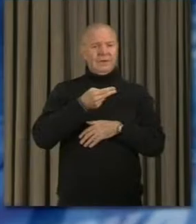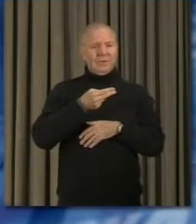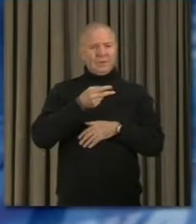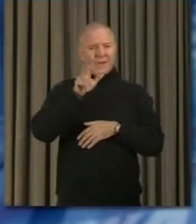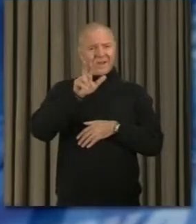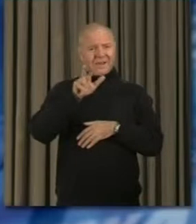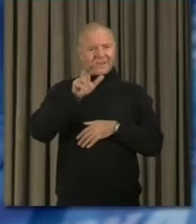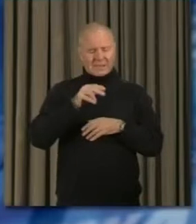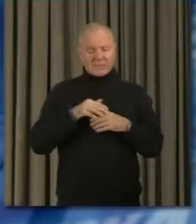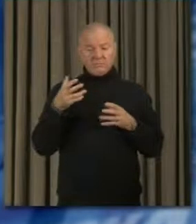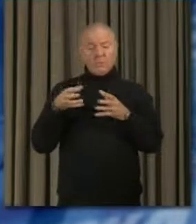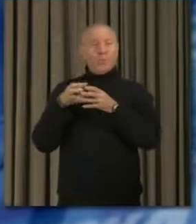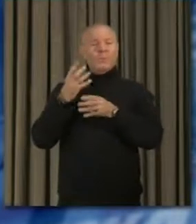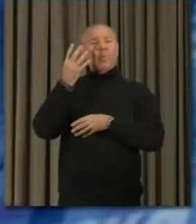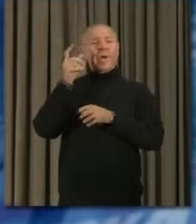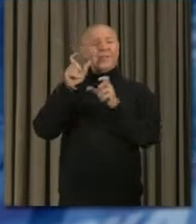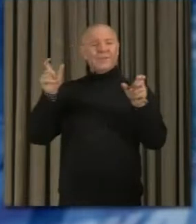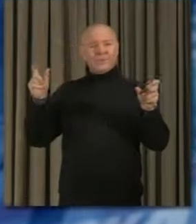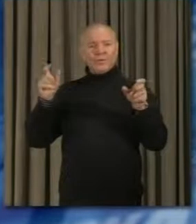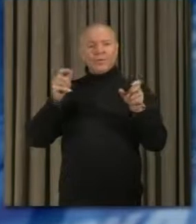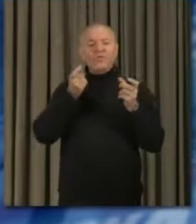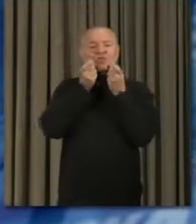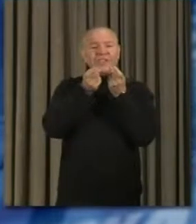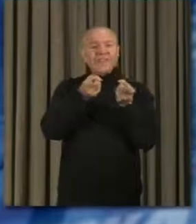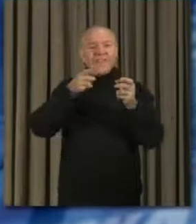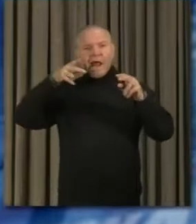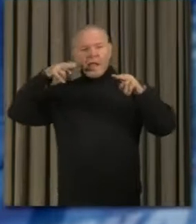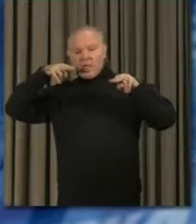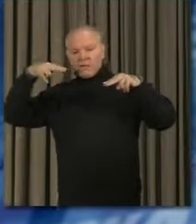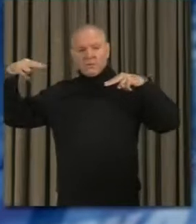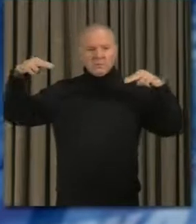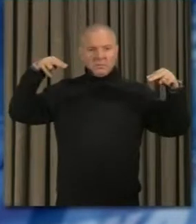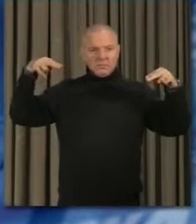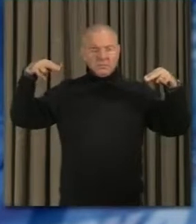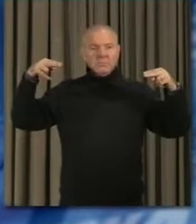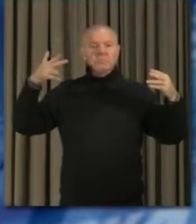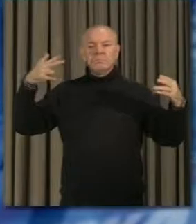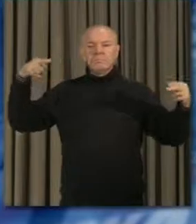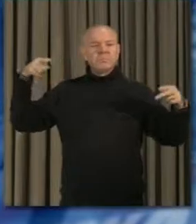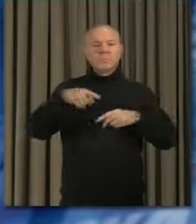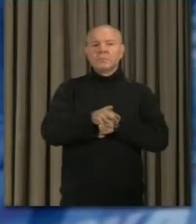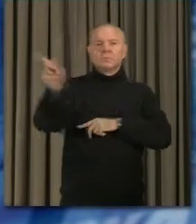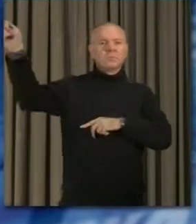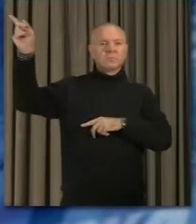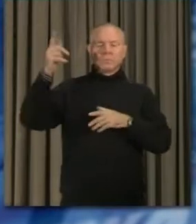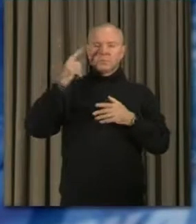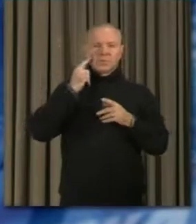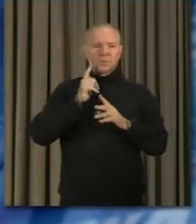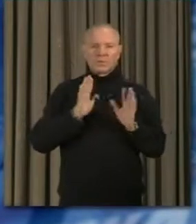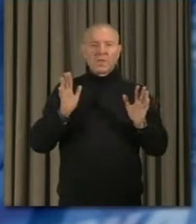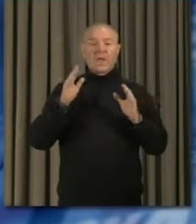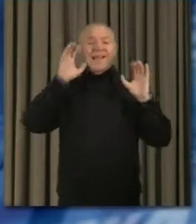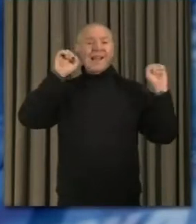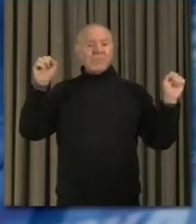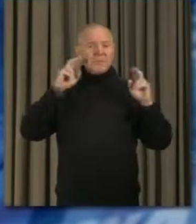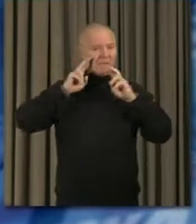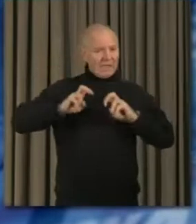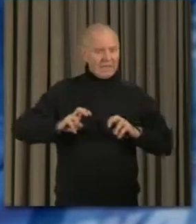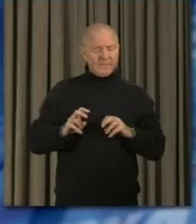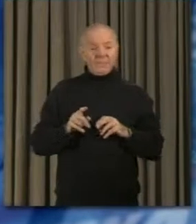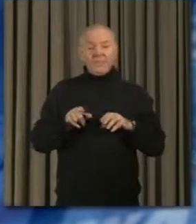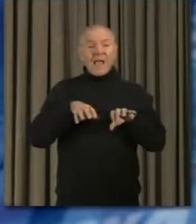gruppetto di quattro amici stava mirando allo stesso cinghiale. La dinamica è ancora al vaglio dei carabinieri, ma secondo la prima ricostruzione l'animale si sarebbe